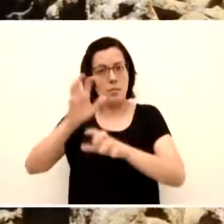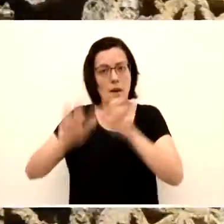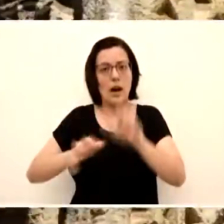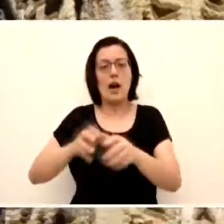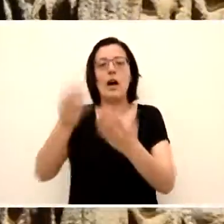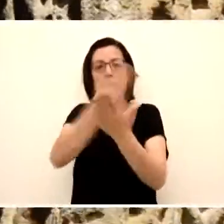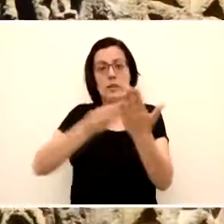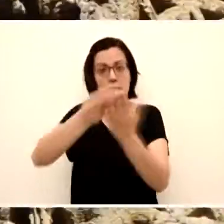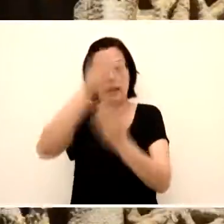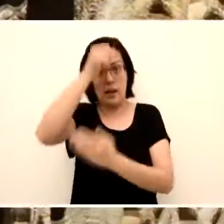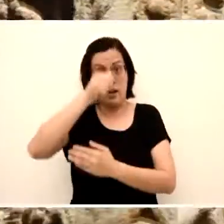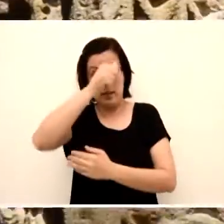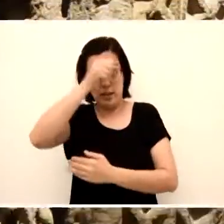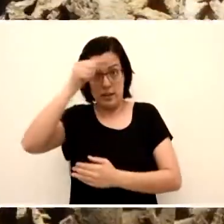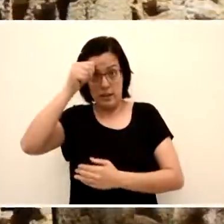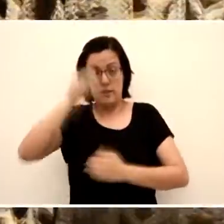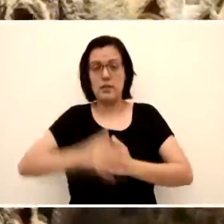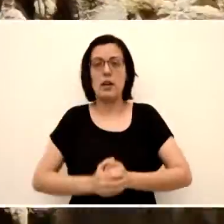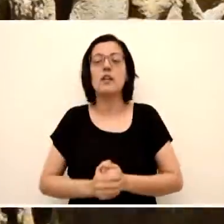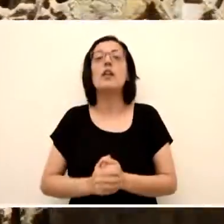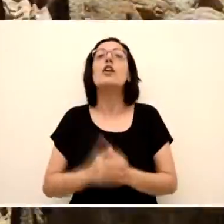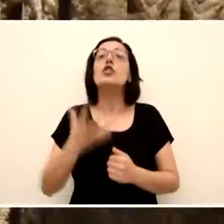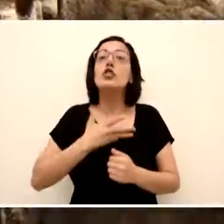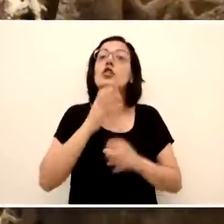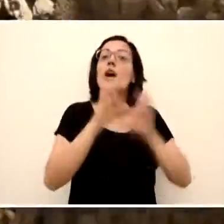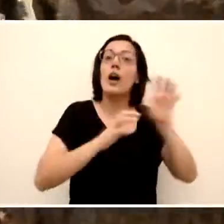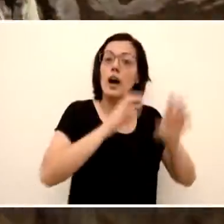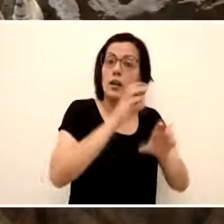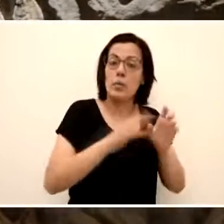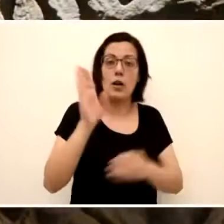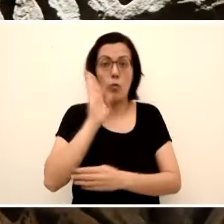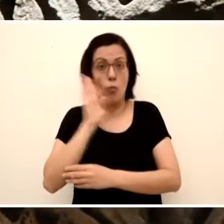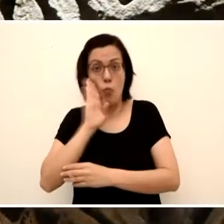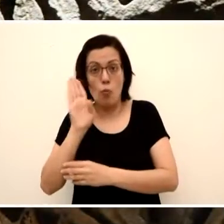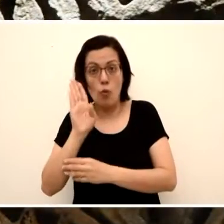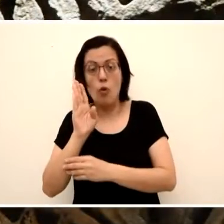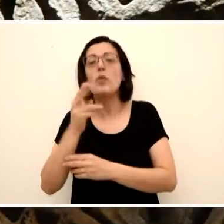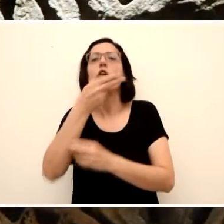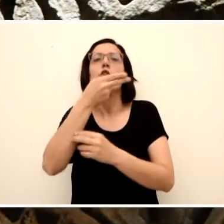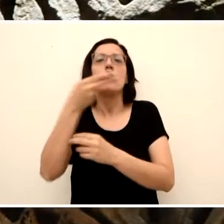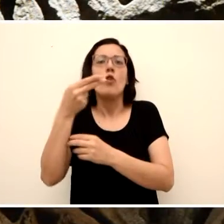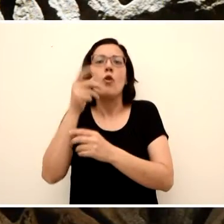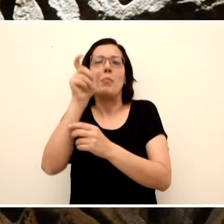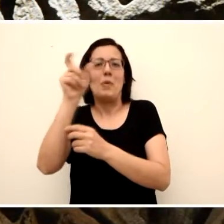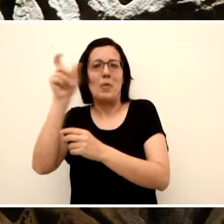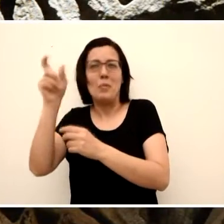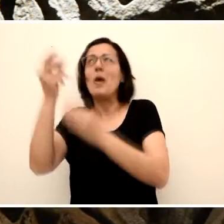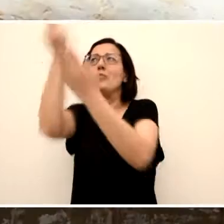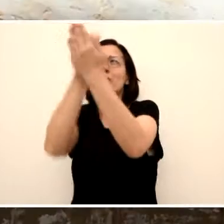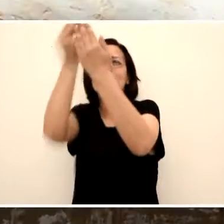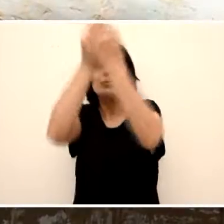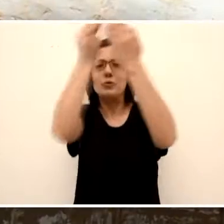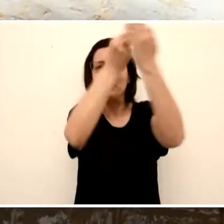Il campionario, oltre ad offrire elementi zoomorfi, fitomorfi e antropomorfi, porta incise lettere e numeri.